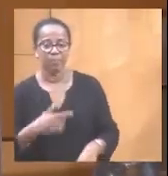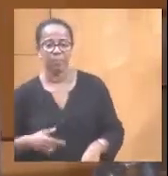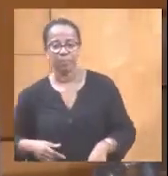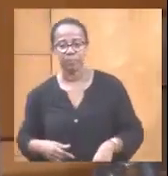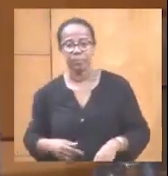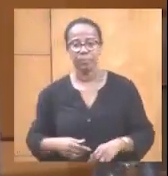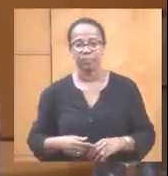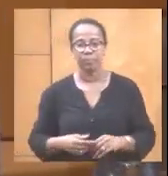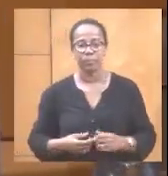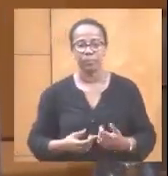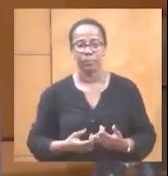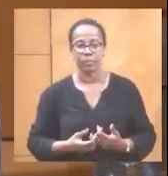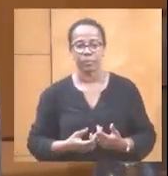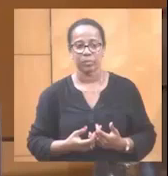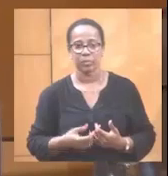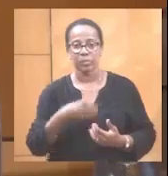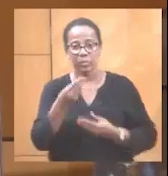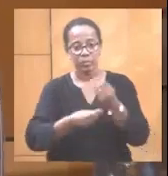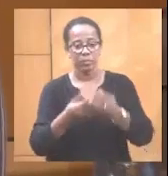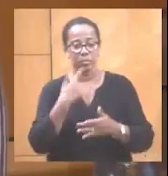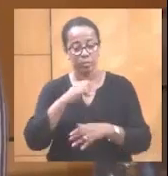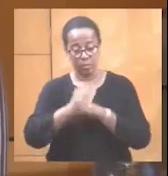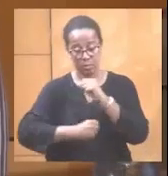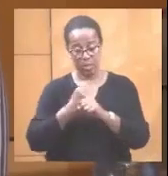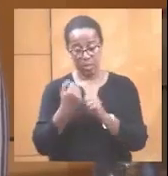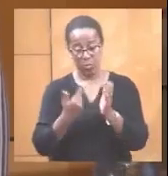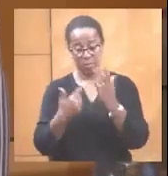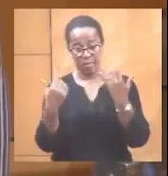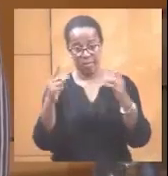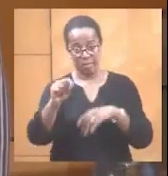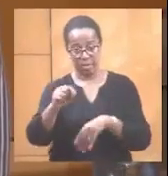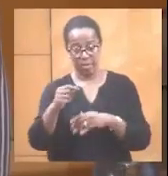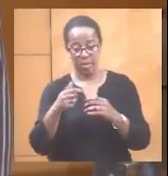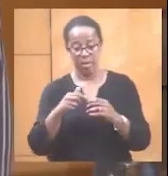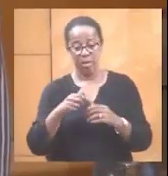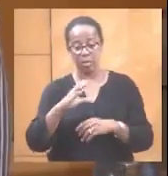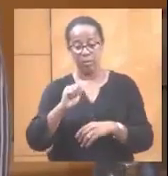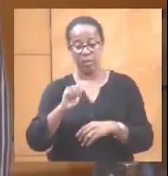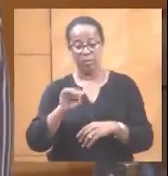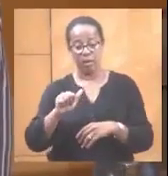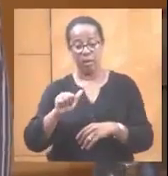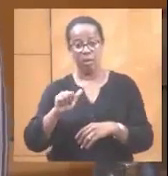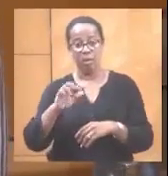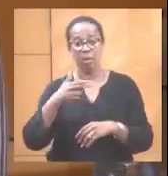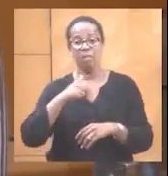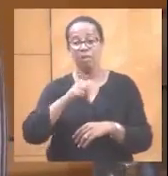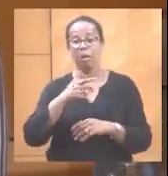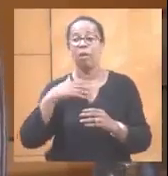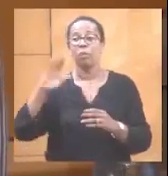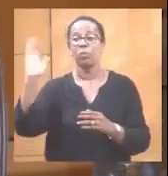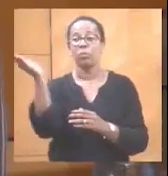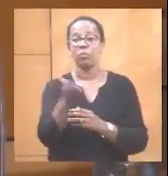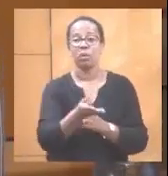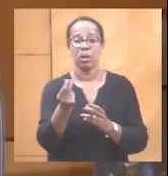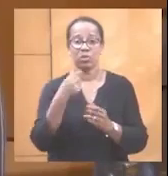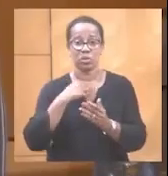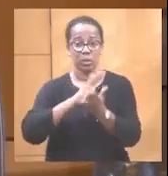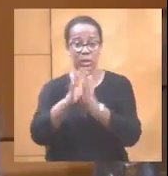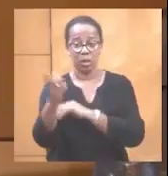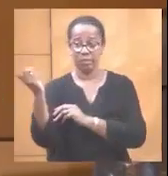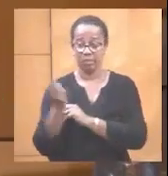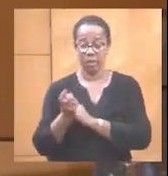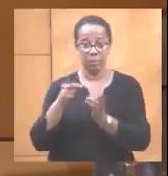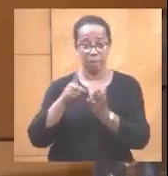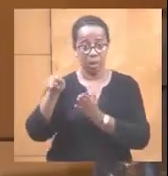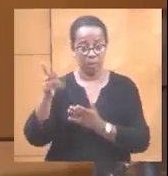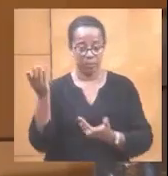que, dans le courant de 2020, les CFA vont attendre leur argent de Paris, ce n'est plus aux régions de donner. Alors,